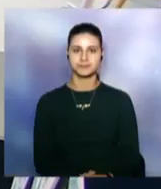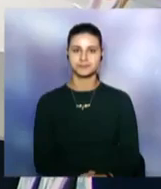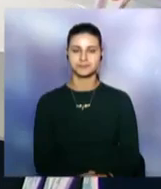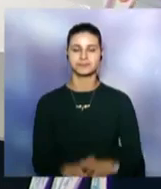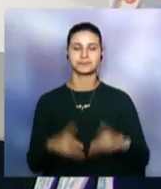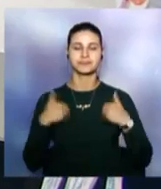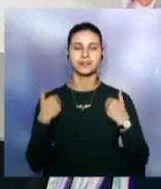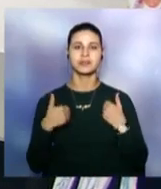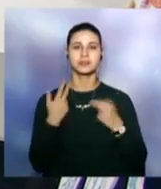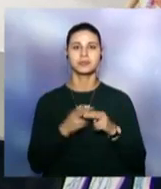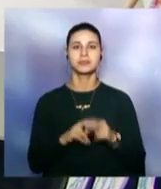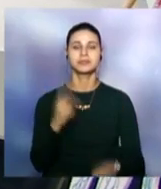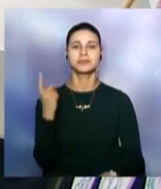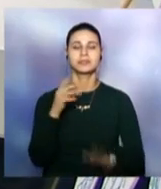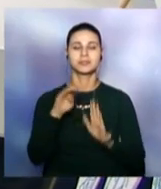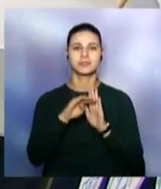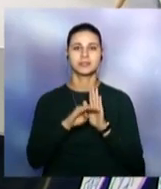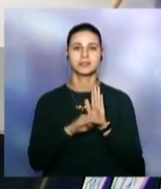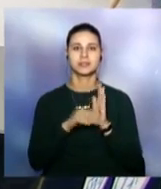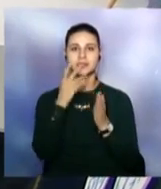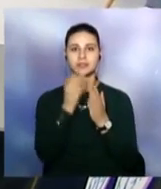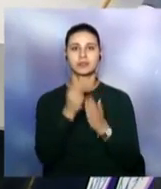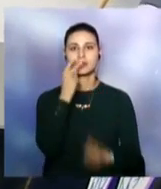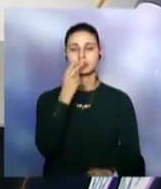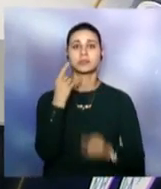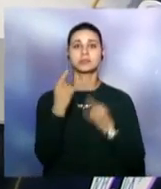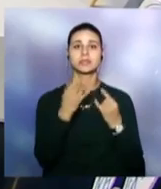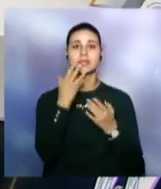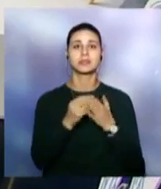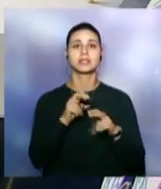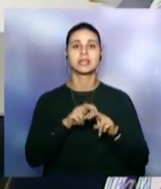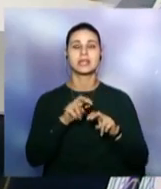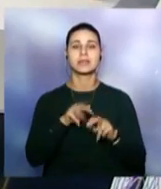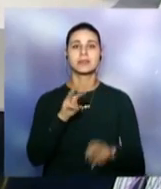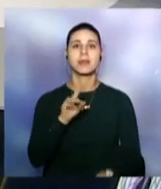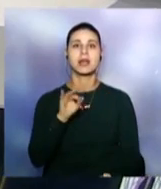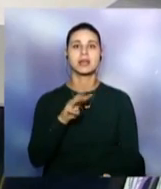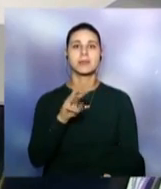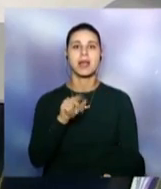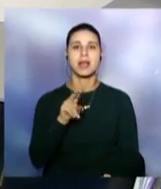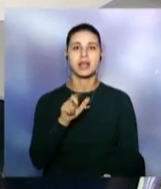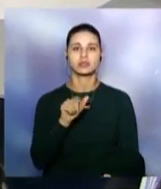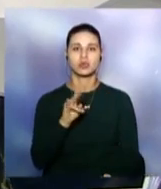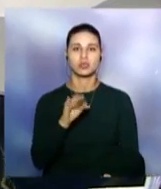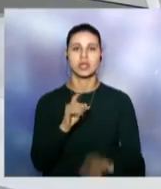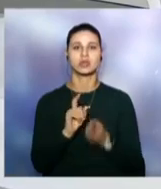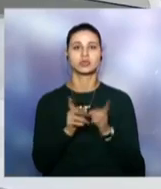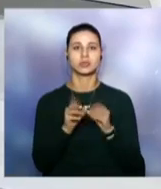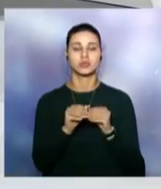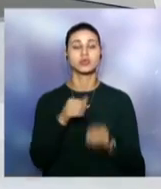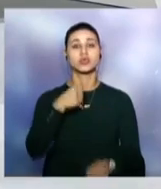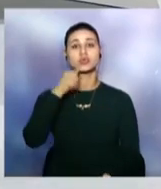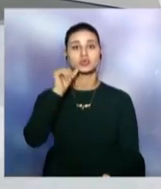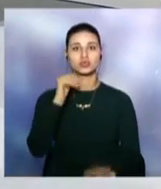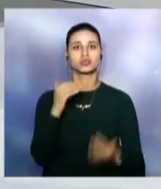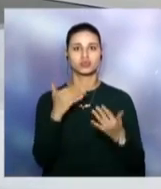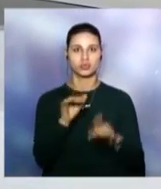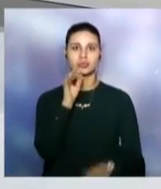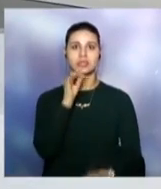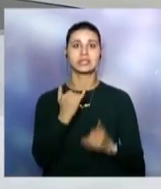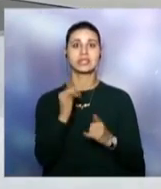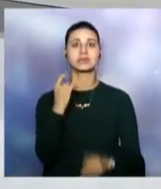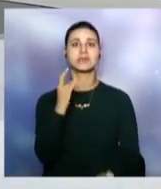დილამშვიდობისა, ეს პირველი არხია თქვენ უყურებთ გადაცემას პირადი ექიმი მარი მალაზონია სურდო თარგმანით. ჩვენ გუშინ უკვე გითხარით, რომ დღეს